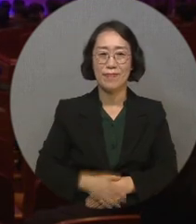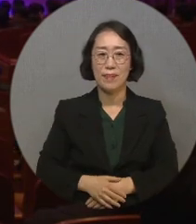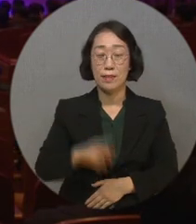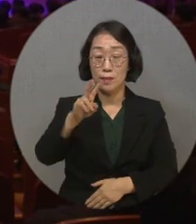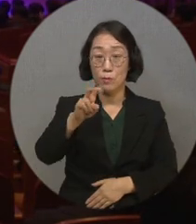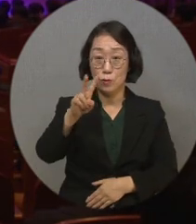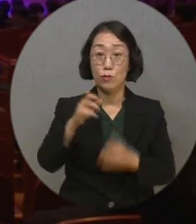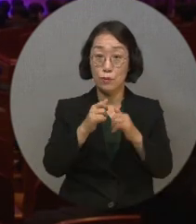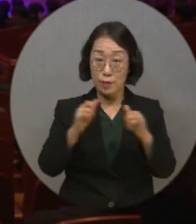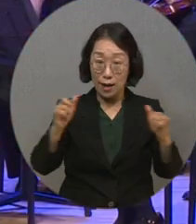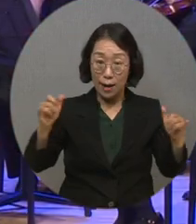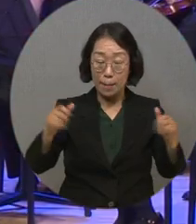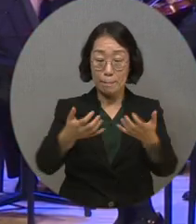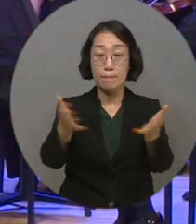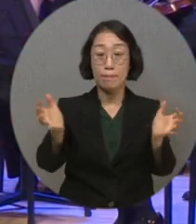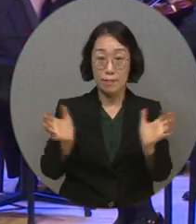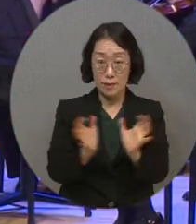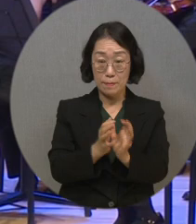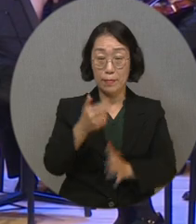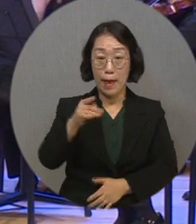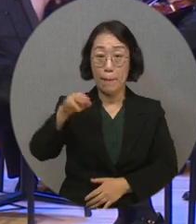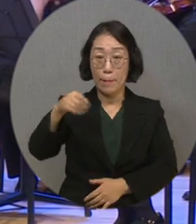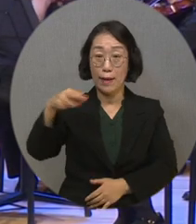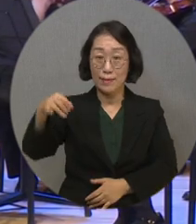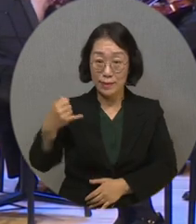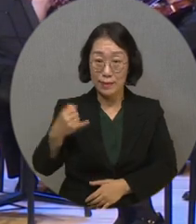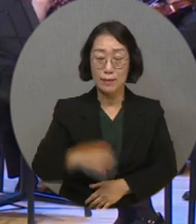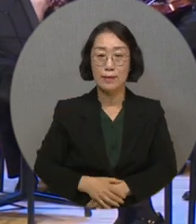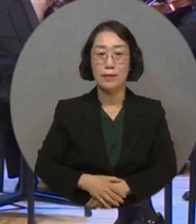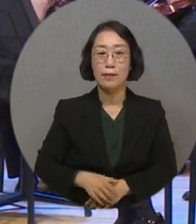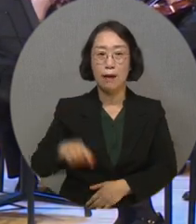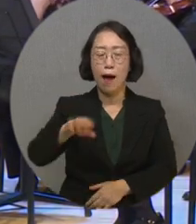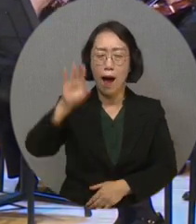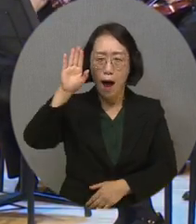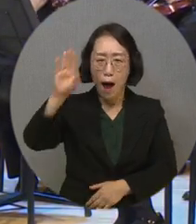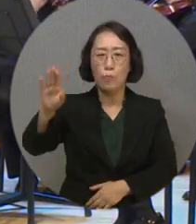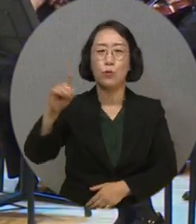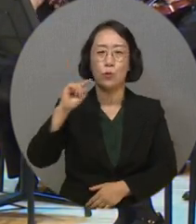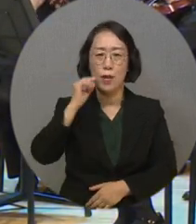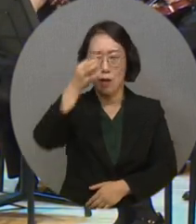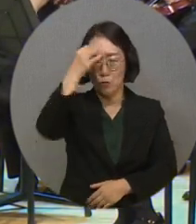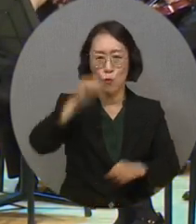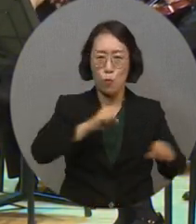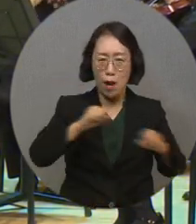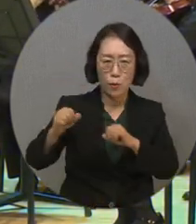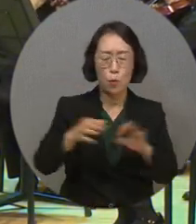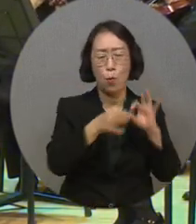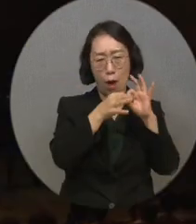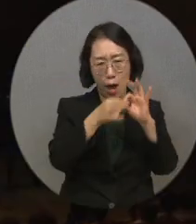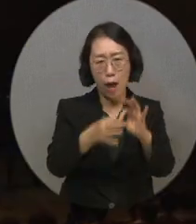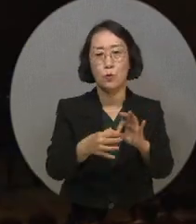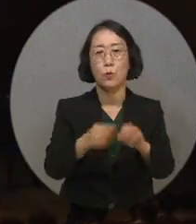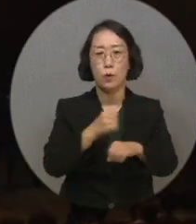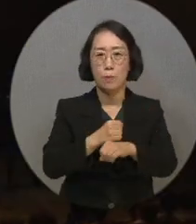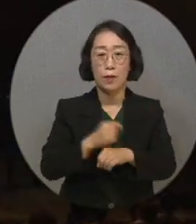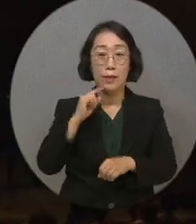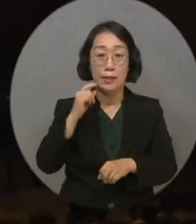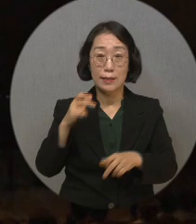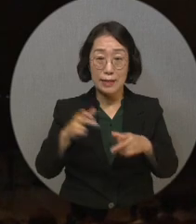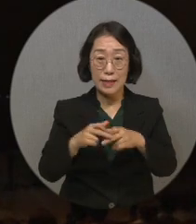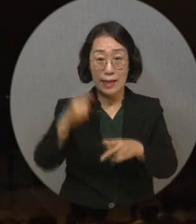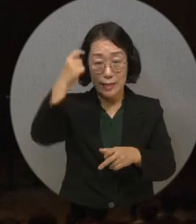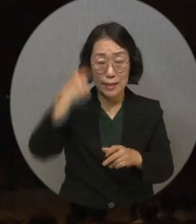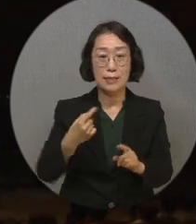22명의 단원들로 이루어진 네페스 루아 오케스트라는 앞으로도 활발한 예술 활동을 통해 장애인 인식